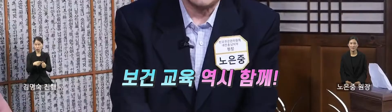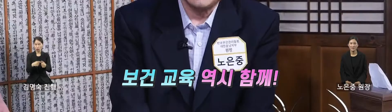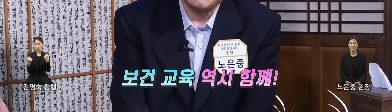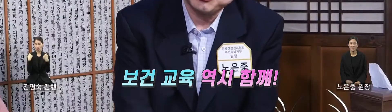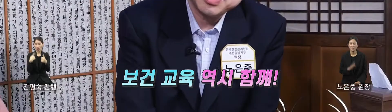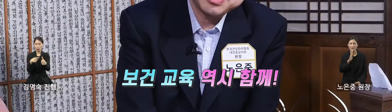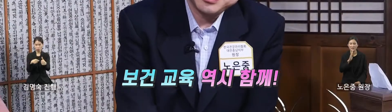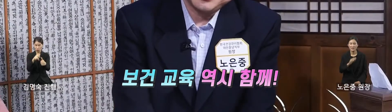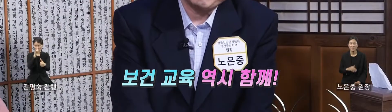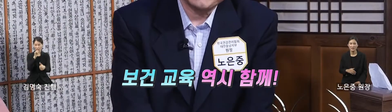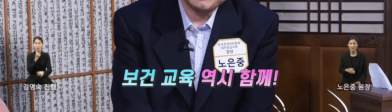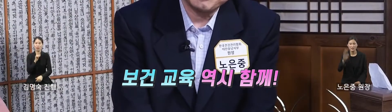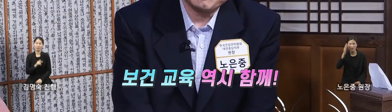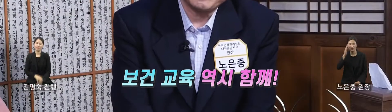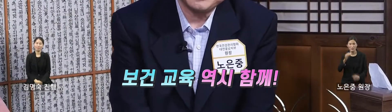예. 요즘에는 이제